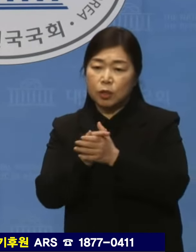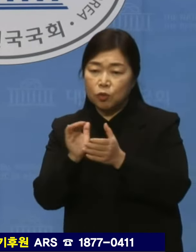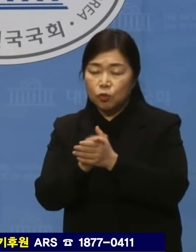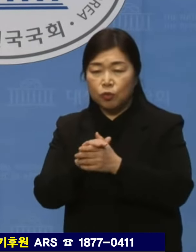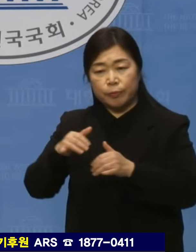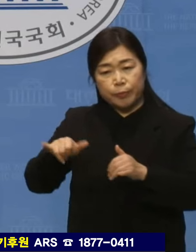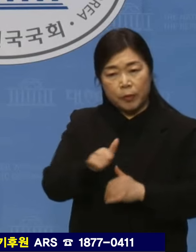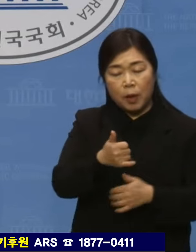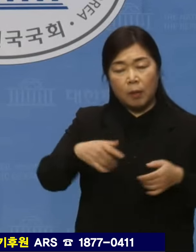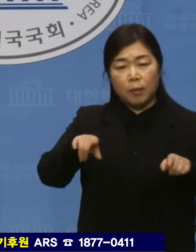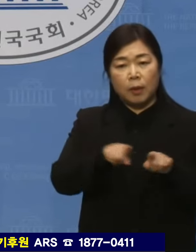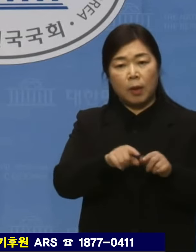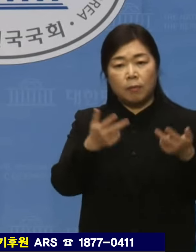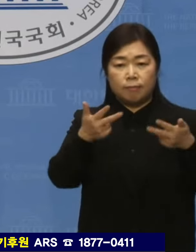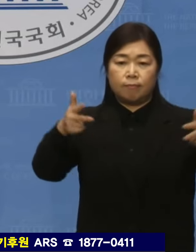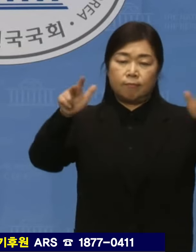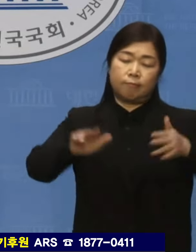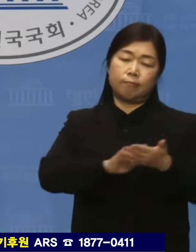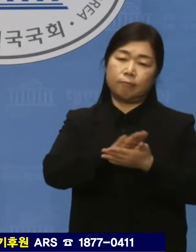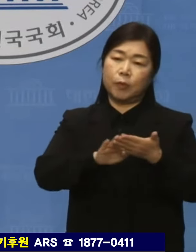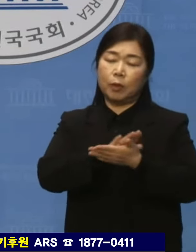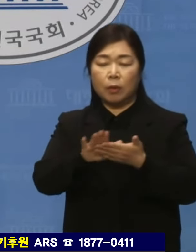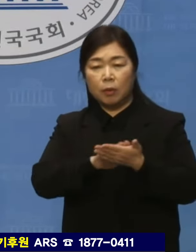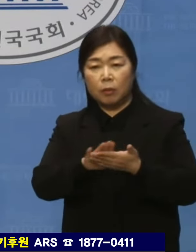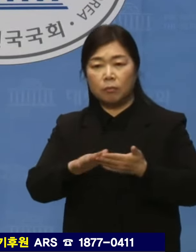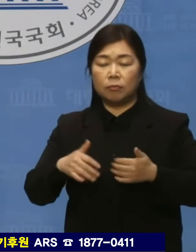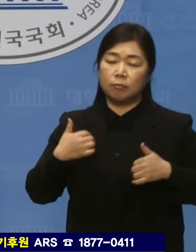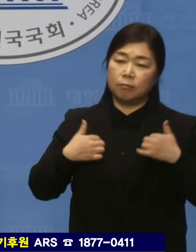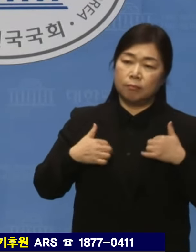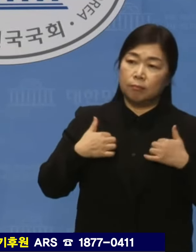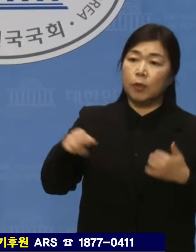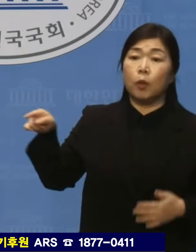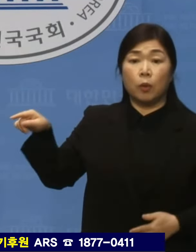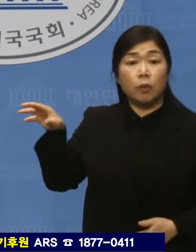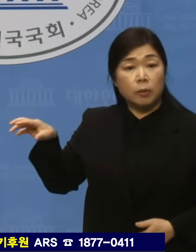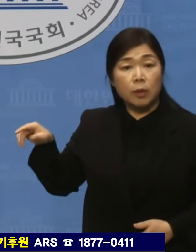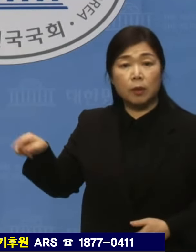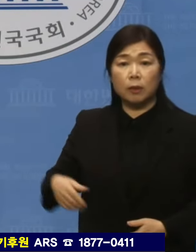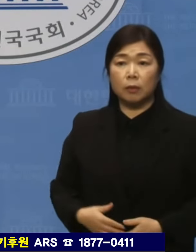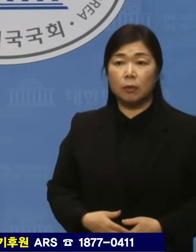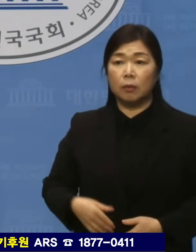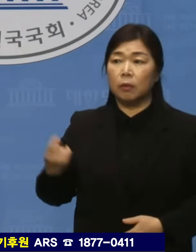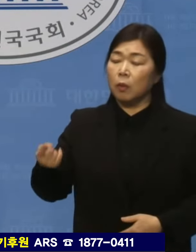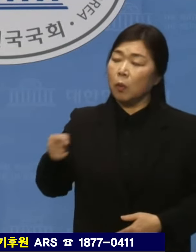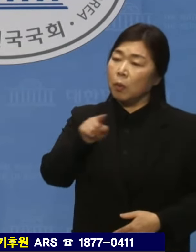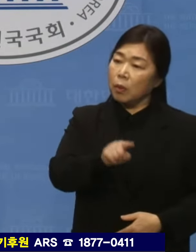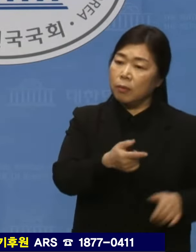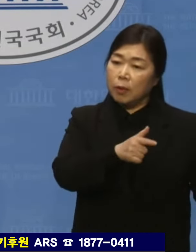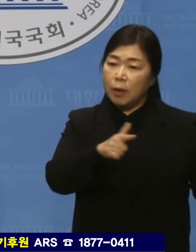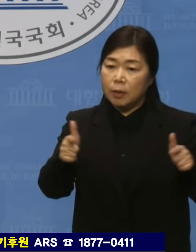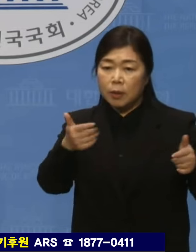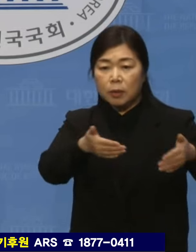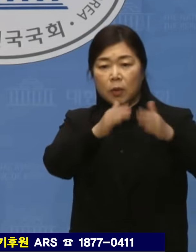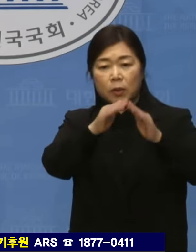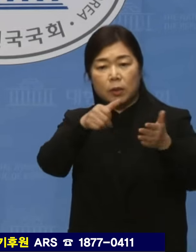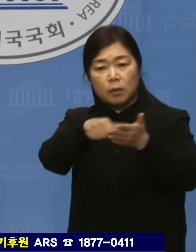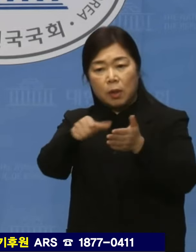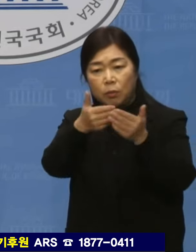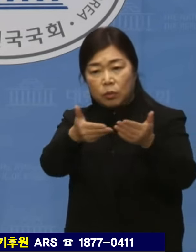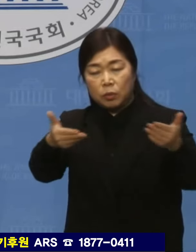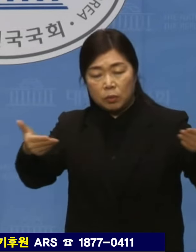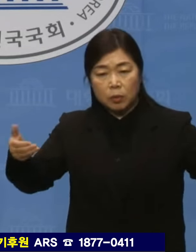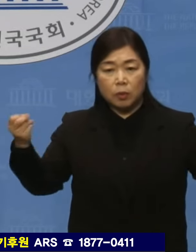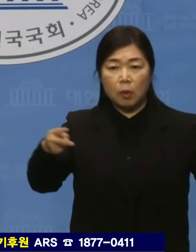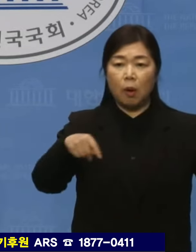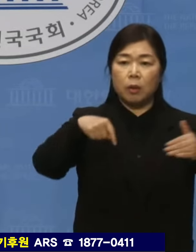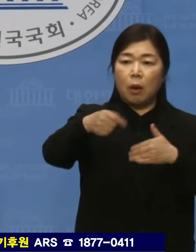연인들과 녹지 공간을 즐기며 한가로이 시간을 보내고 계셨습니다. 또 한쪽에서는 다양한 설치 작품들,